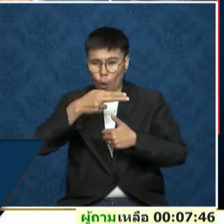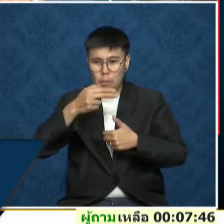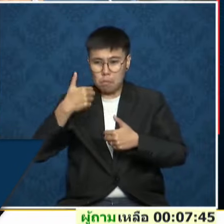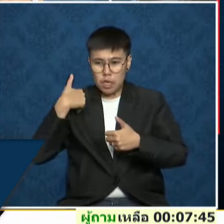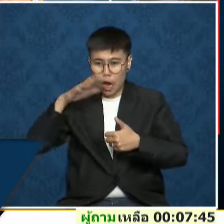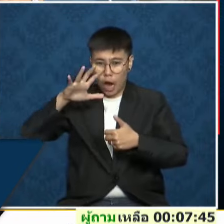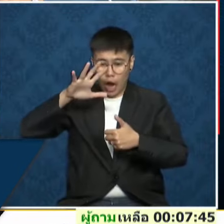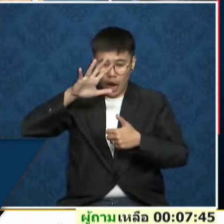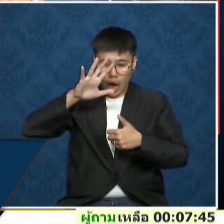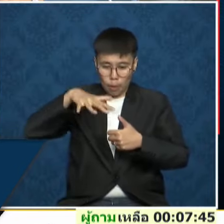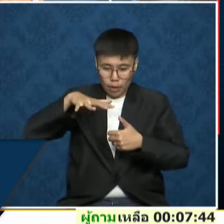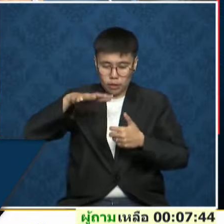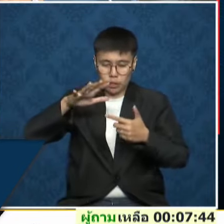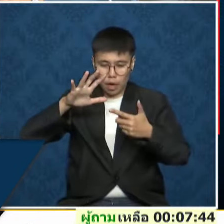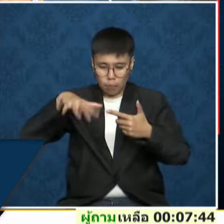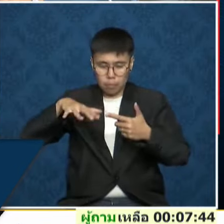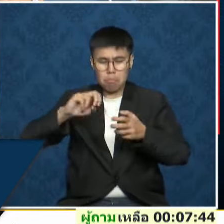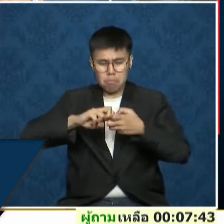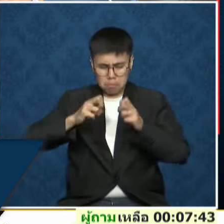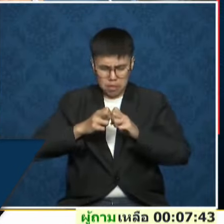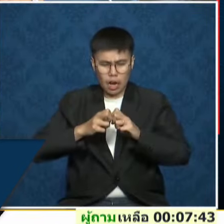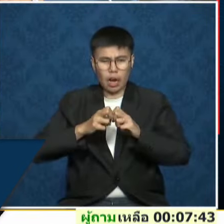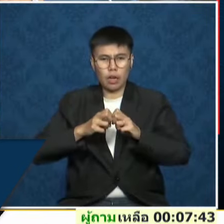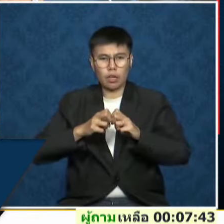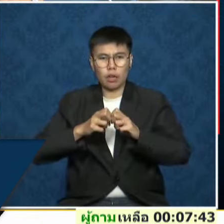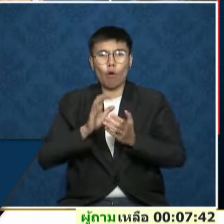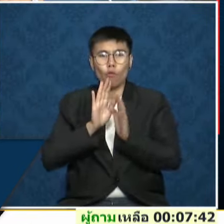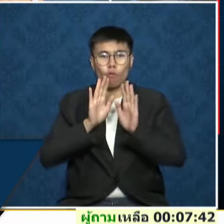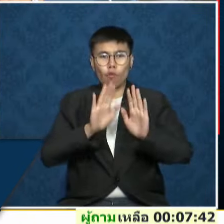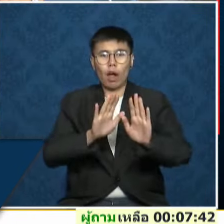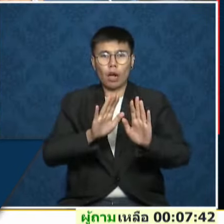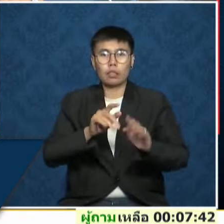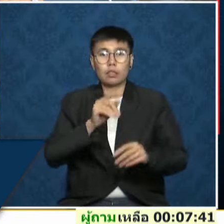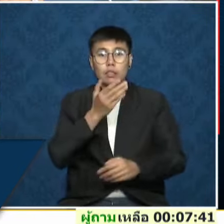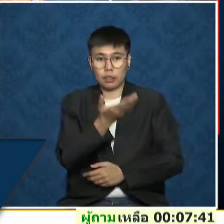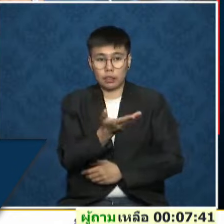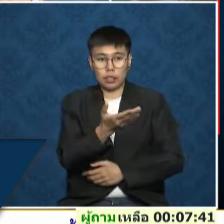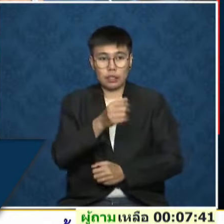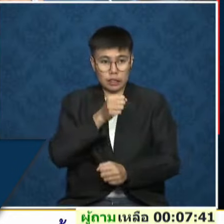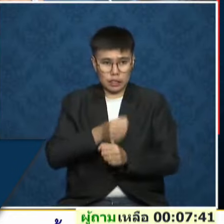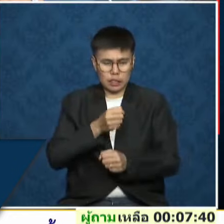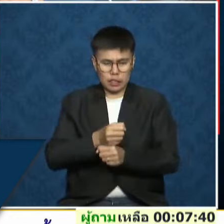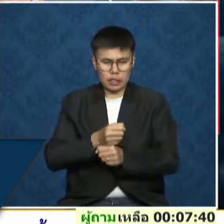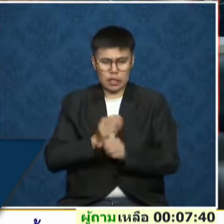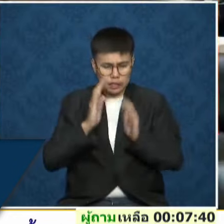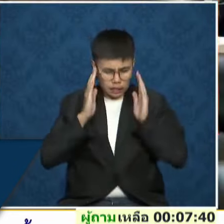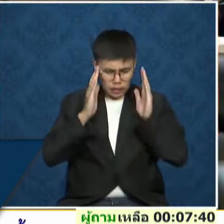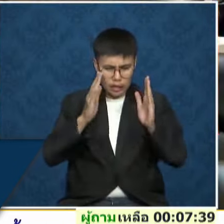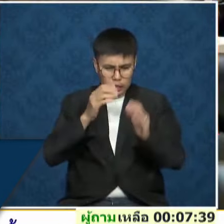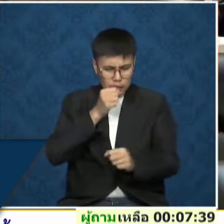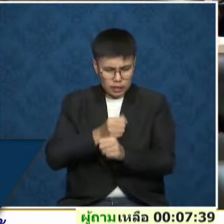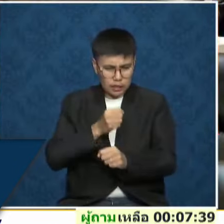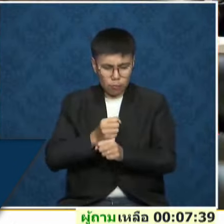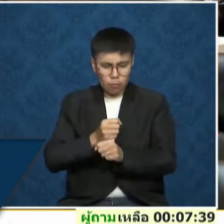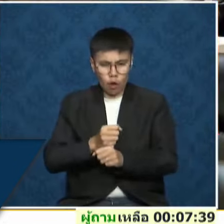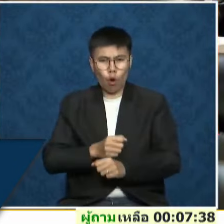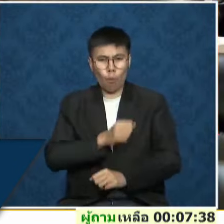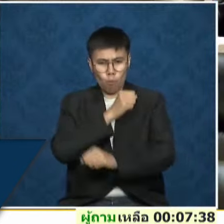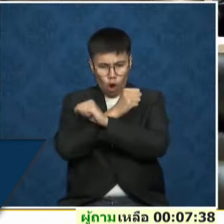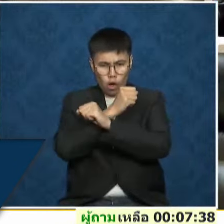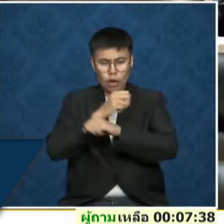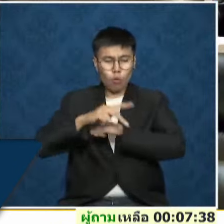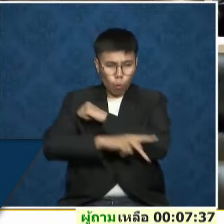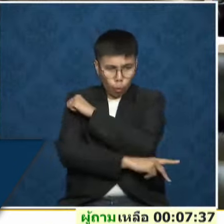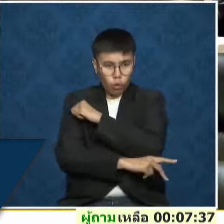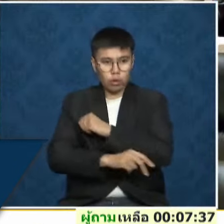สทั่วทุกสังกัดทั่วประเทศก็ฝากให้ท่านนะคะทำอย่างจริงจังในการจะปราบทุจริตนะคะทีนี้มาถึ